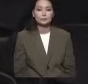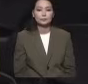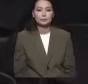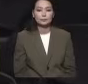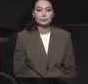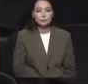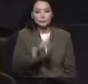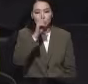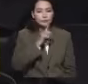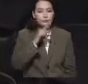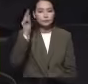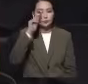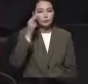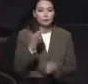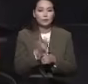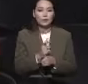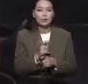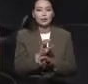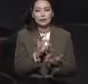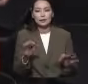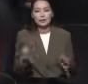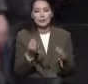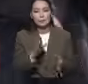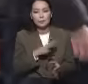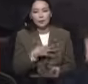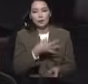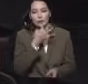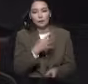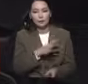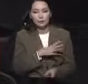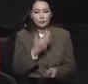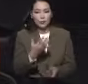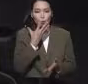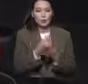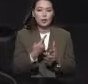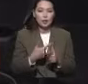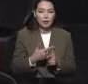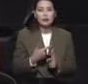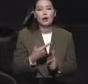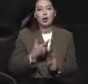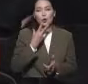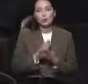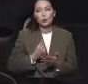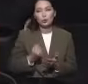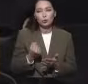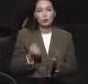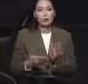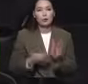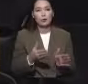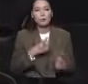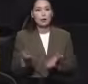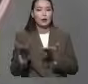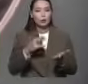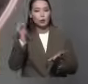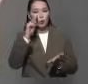Бір айлық курс өте қызықты өтті, көп нәрсені өзіме алдым, және өзімнің артымнан достарымды шақырып, қазір осы жерде достарым білім алады